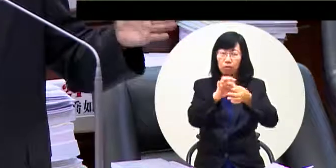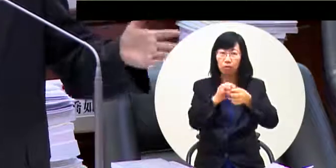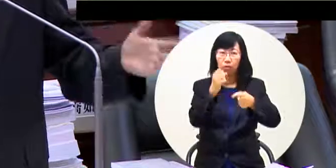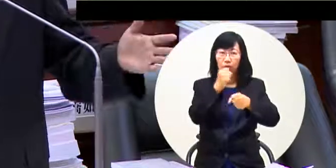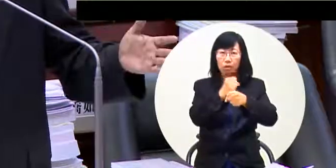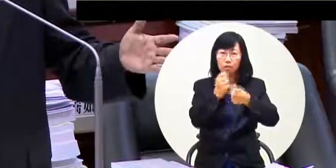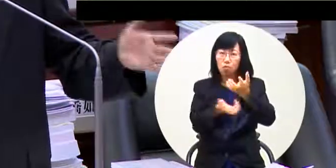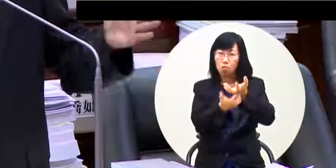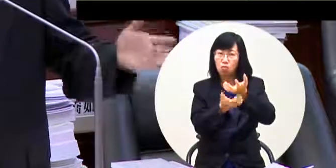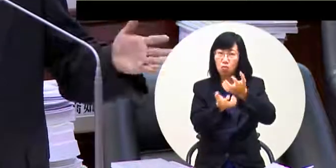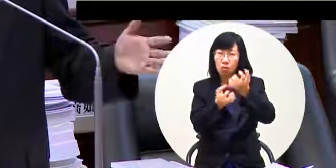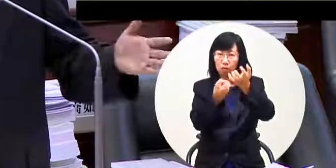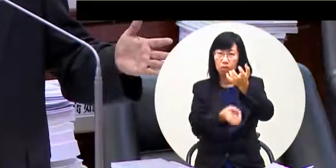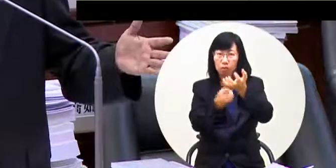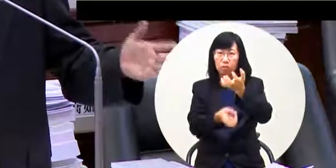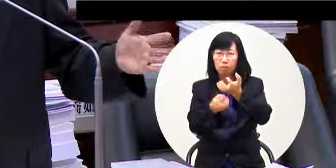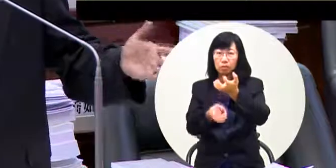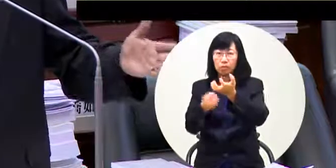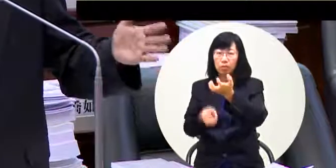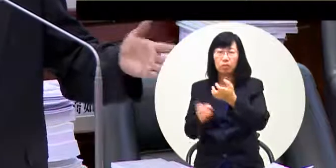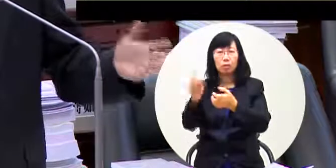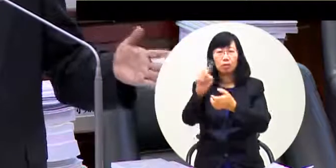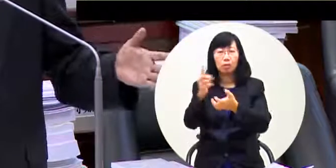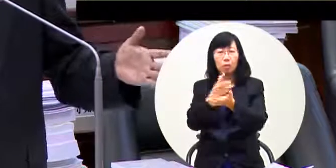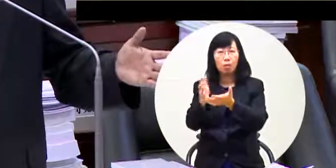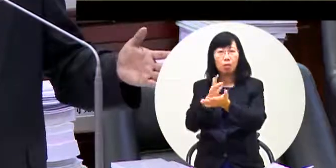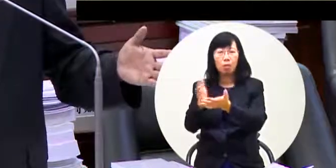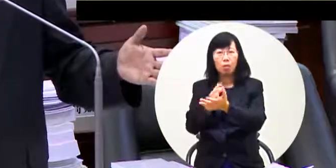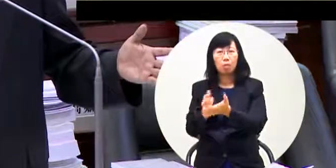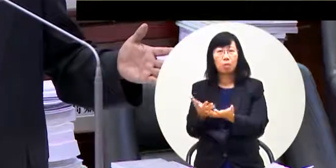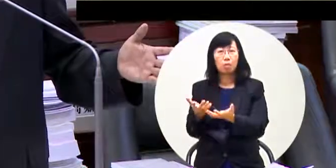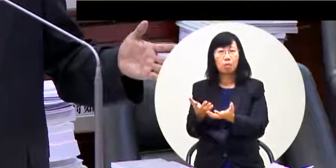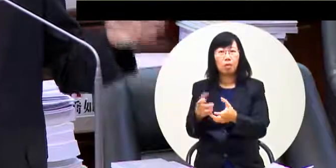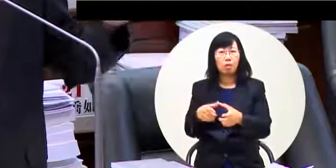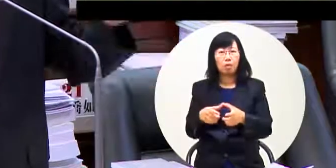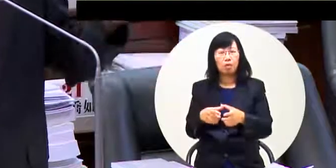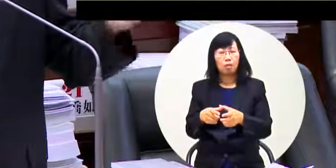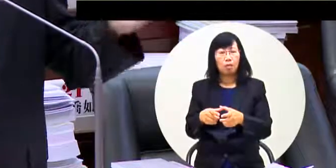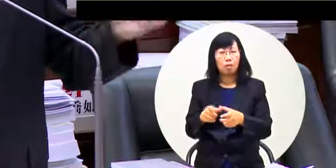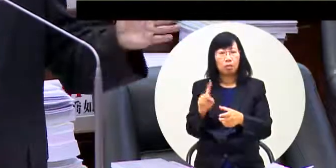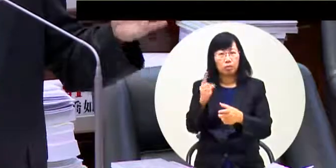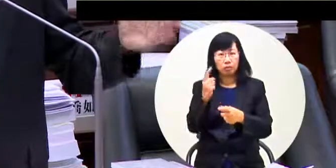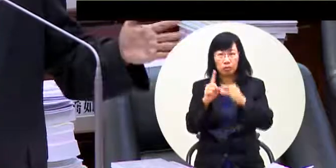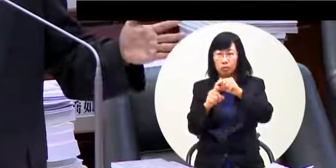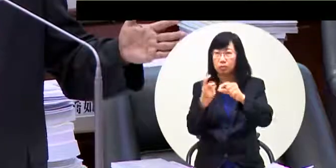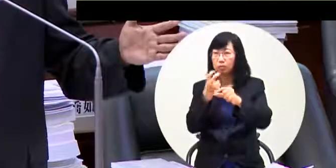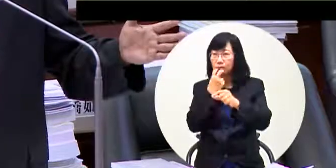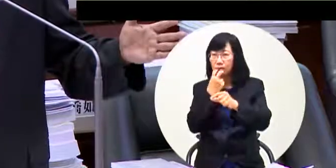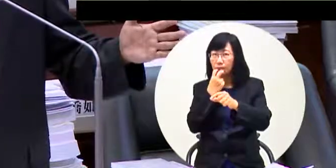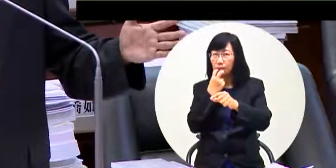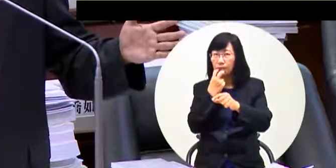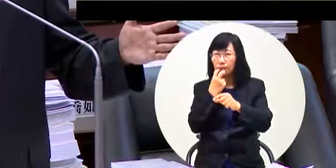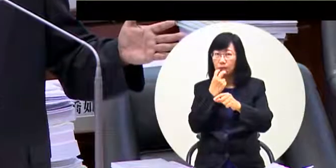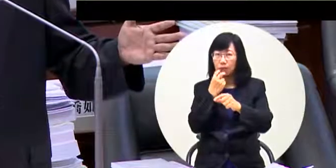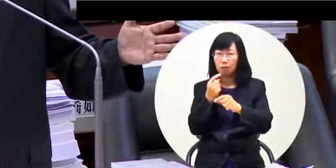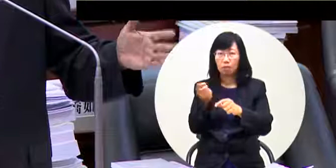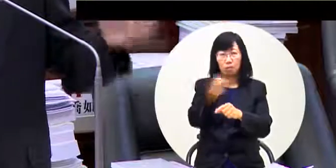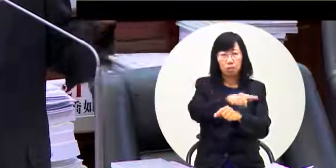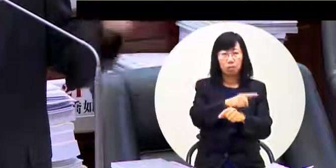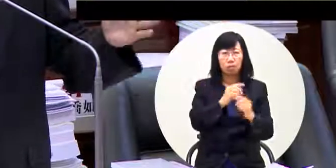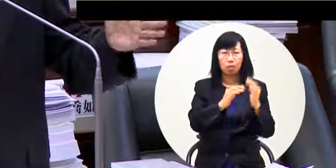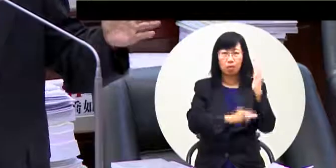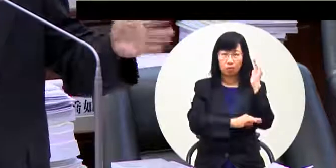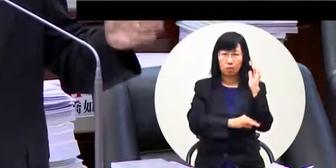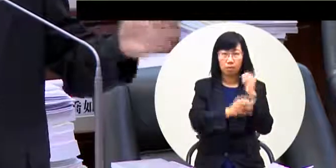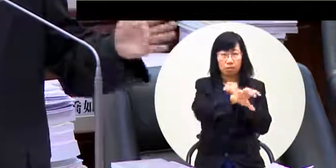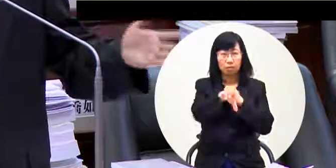我们中央到地方，我们怎么样去协助他，可以生产很多的钢铁，有个